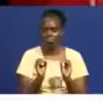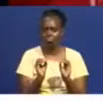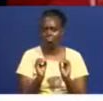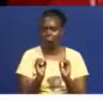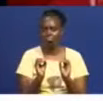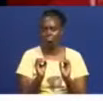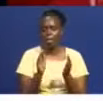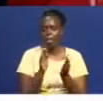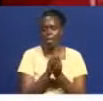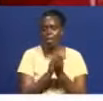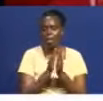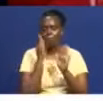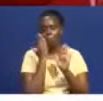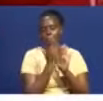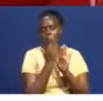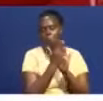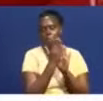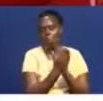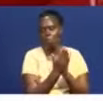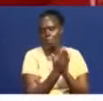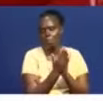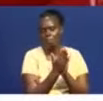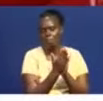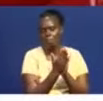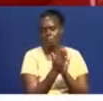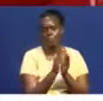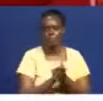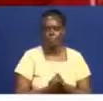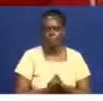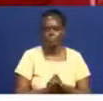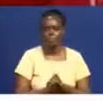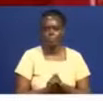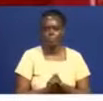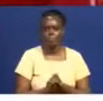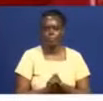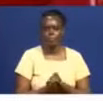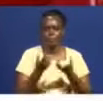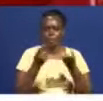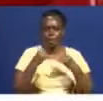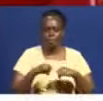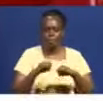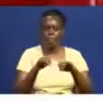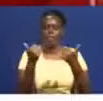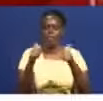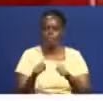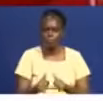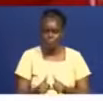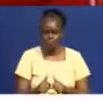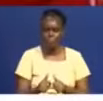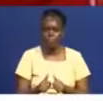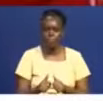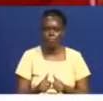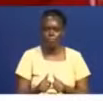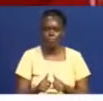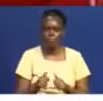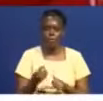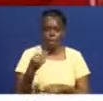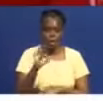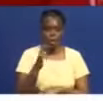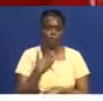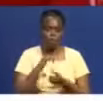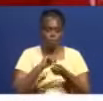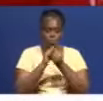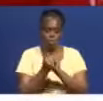katika shelves za maeneo ya bunge hili. Hakuna hata moja ambalo linafanywa kazi. Ikiwa kweli